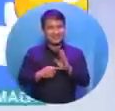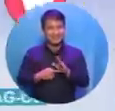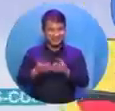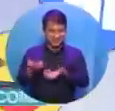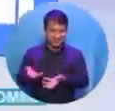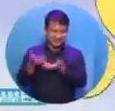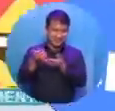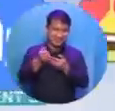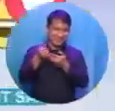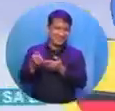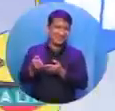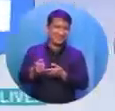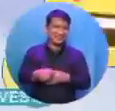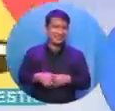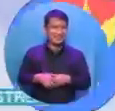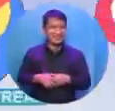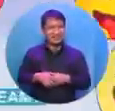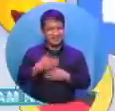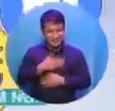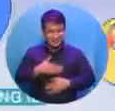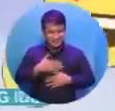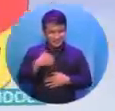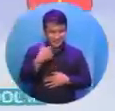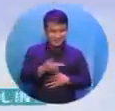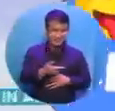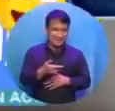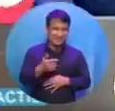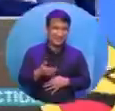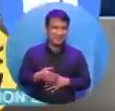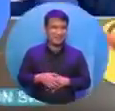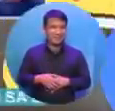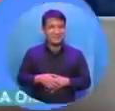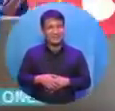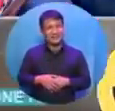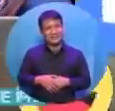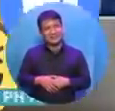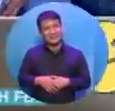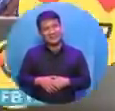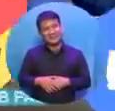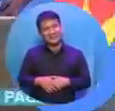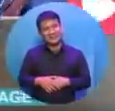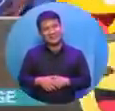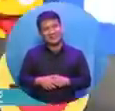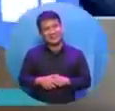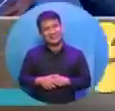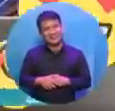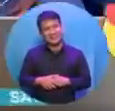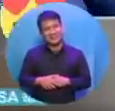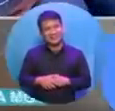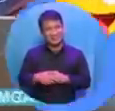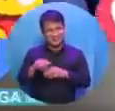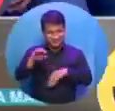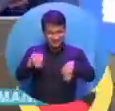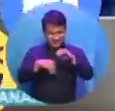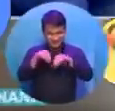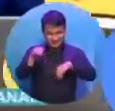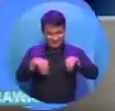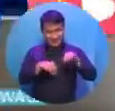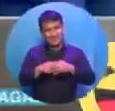nila tulungan kayo, ha? Oh. At tuwan-tuwa rin sa kanila yung mga ano, natutulungan ninyo. Ang galing-galing. Iba-iba nag-shift sila ng